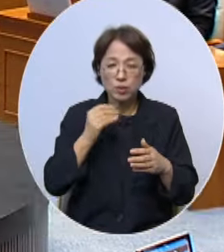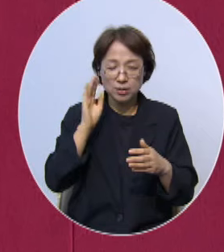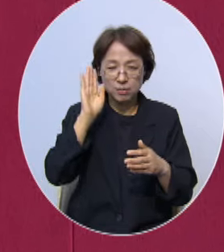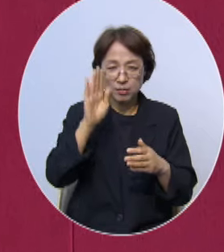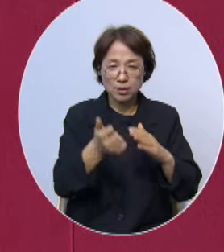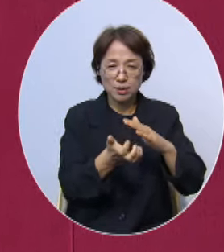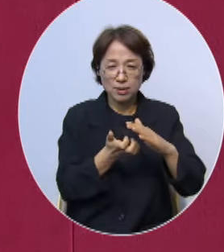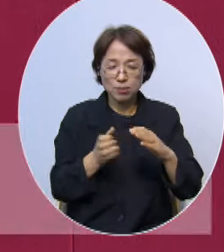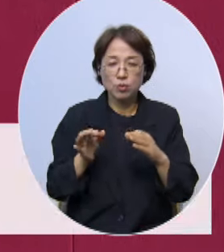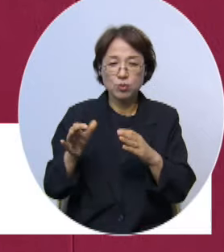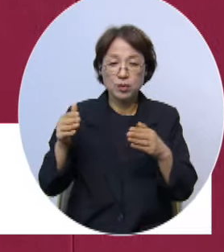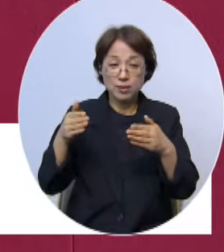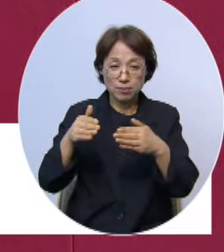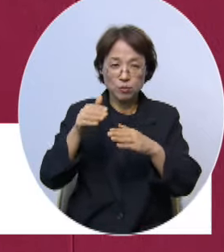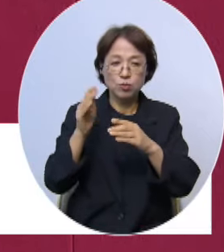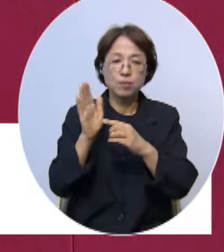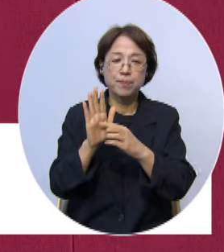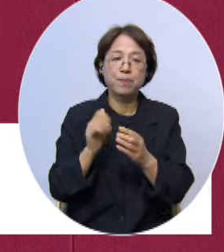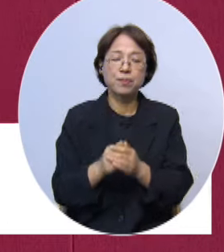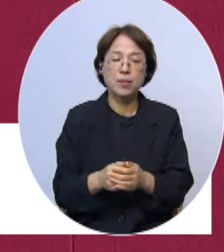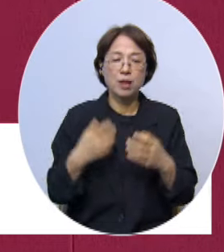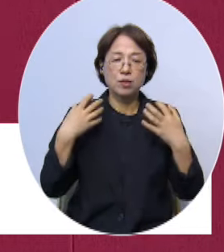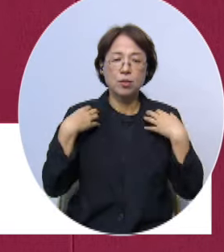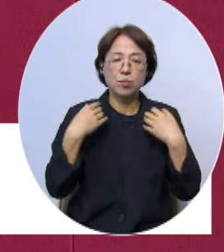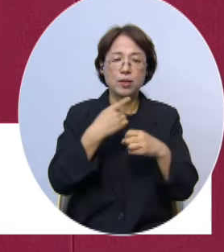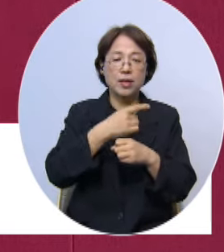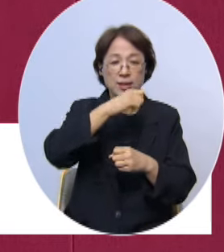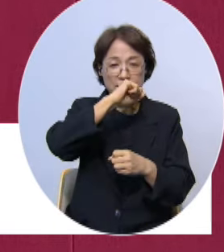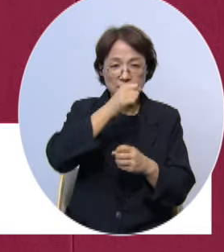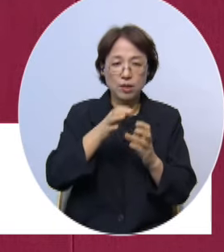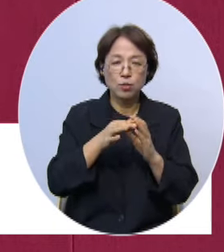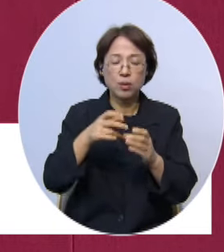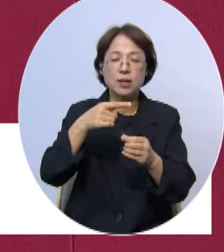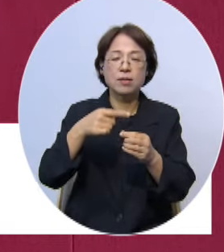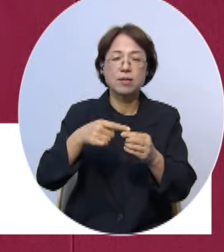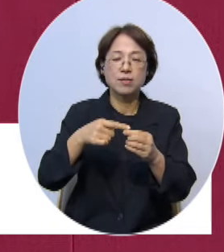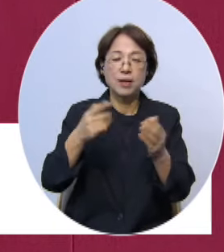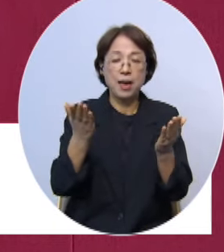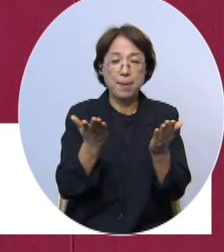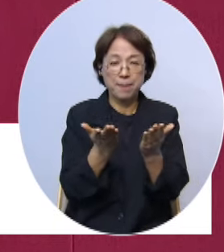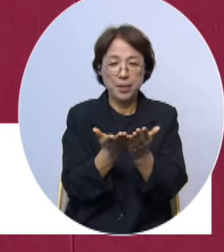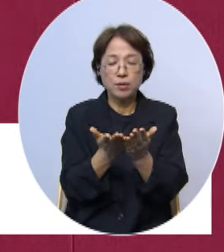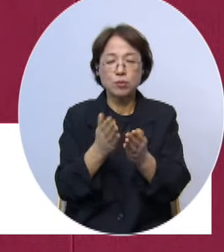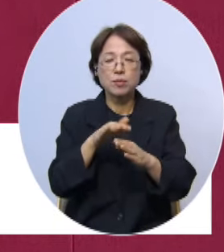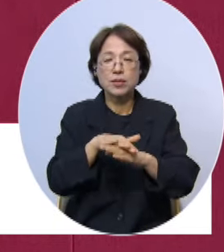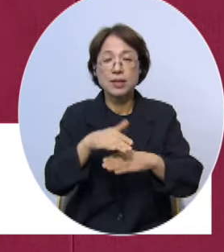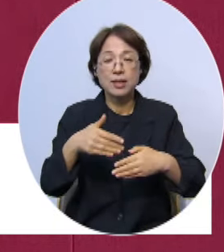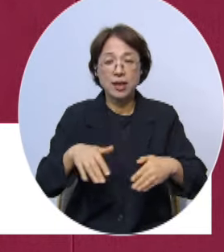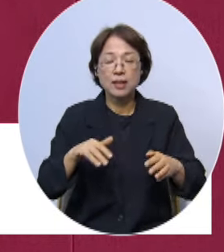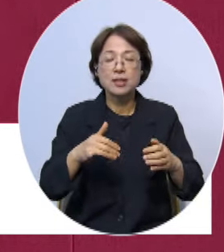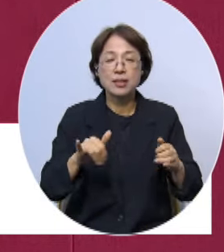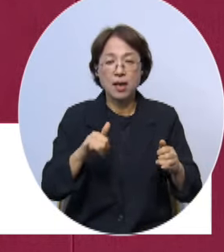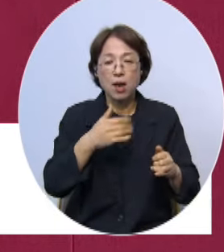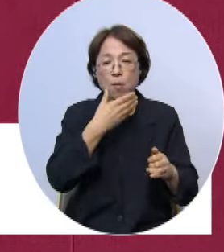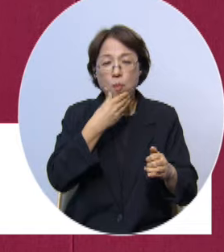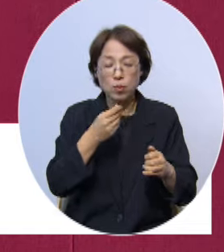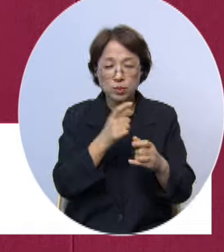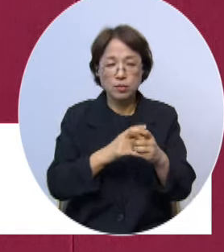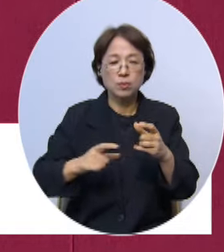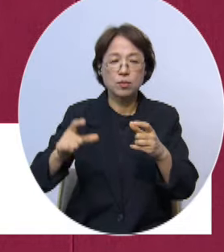밝혔습니다 정부는 내년 예산안을 통해 첫째 맞춤형 약자 복지 확충